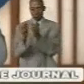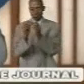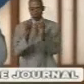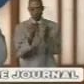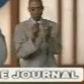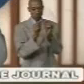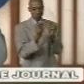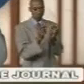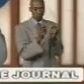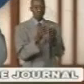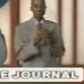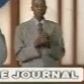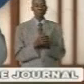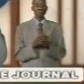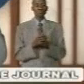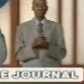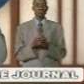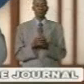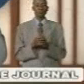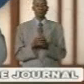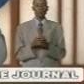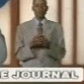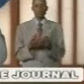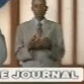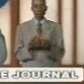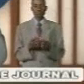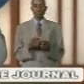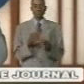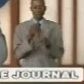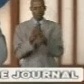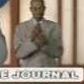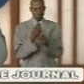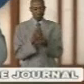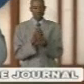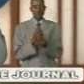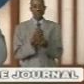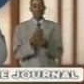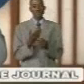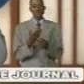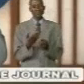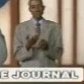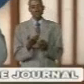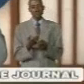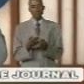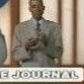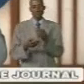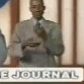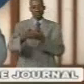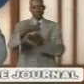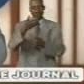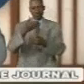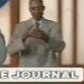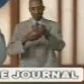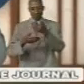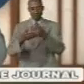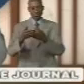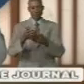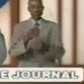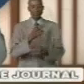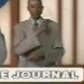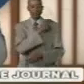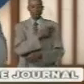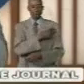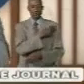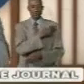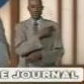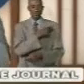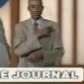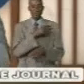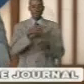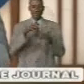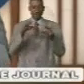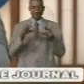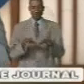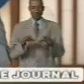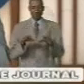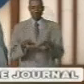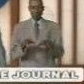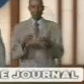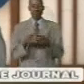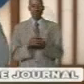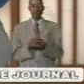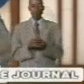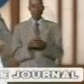travaux de la présidente sortante, séance publique. Passation des pouvoirs entre la Suisse et la République démocratique du Congo,